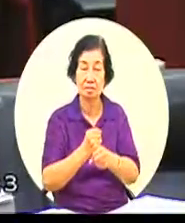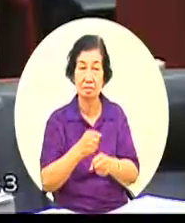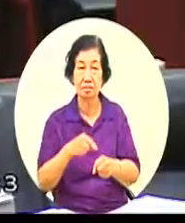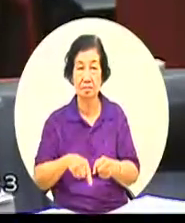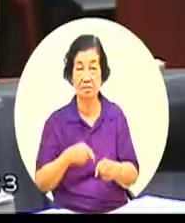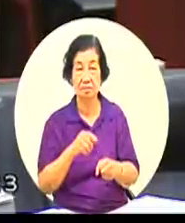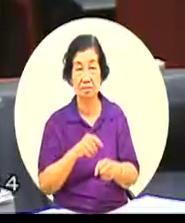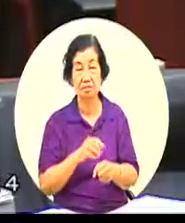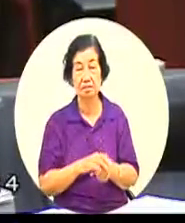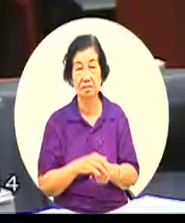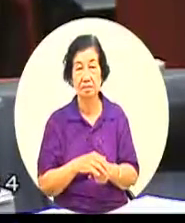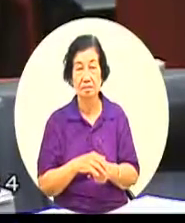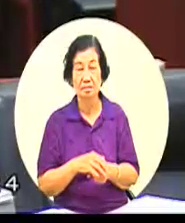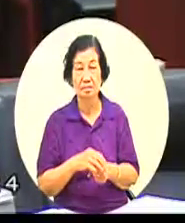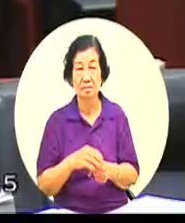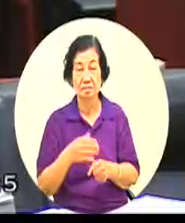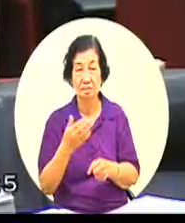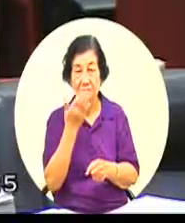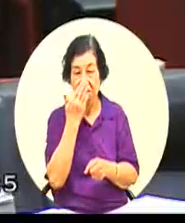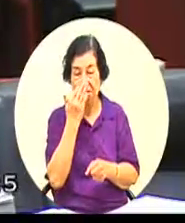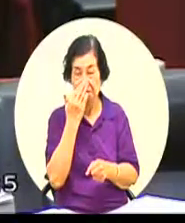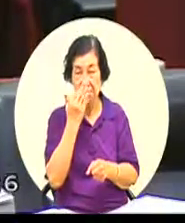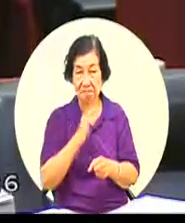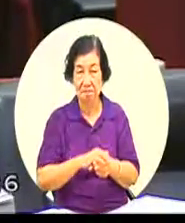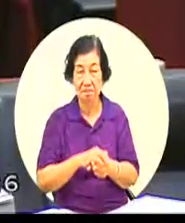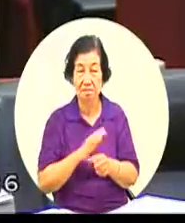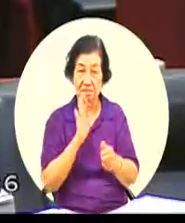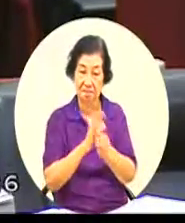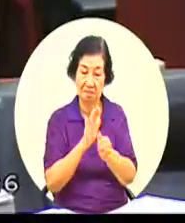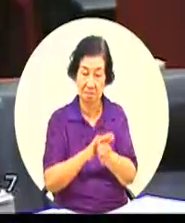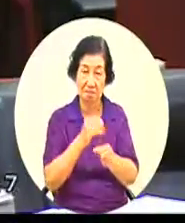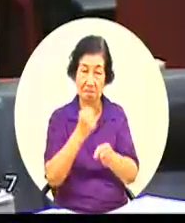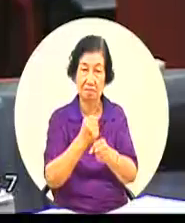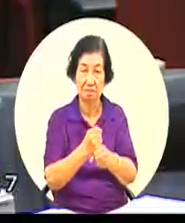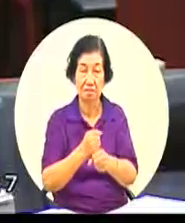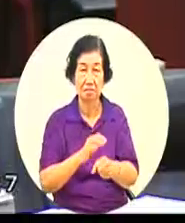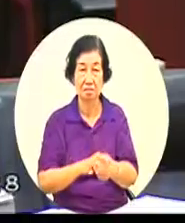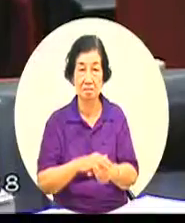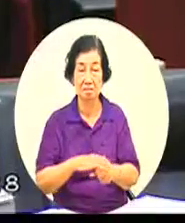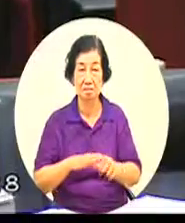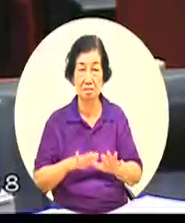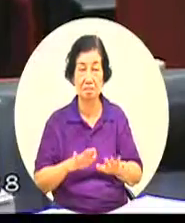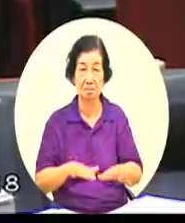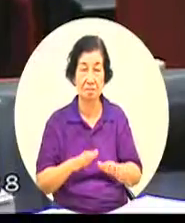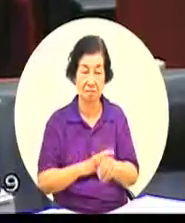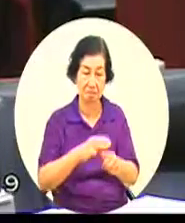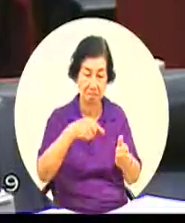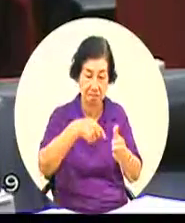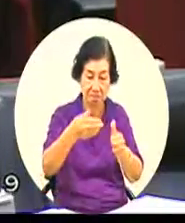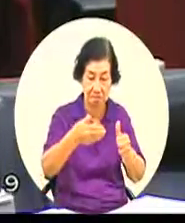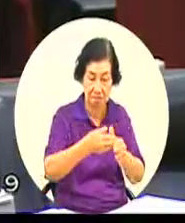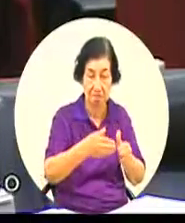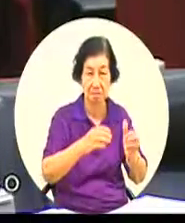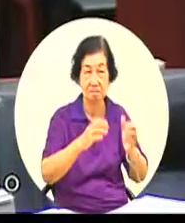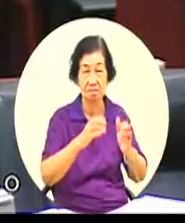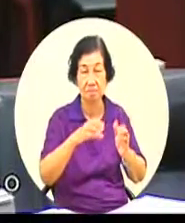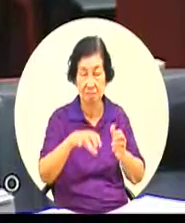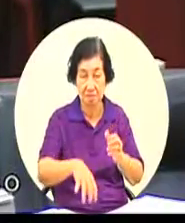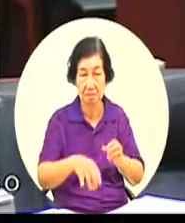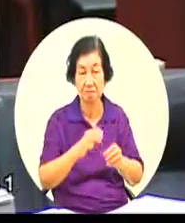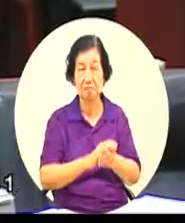啊，也无听讲按我们教育局有去和学校、跟里长啊、跟家长沟通，完全没